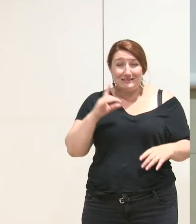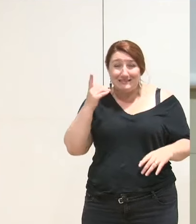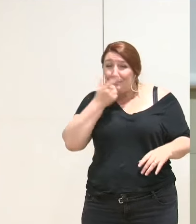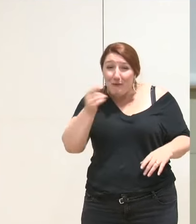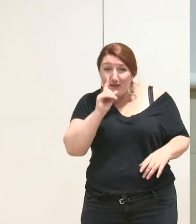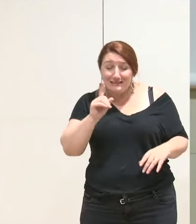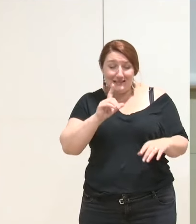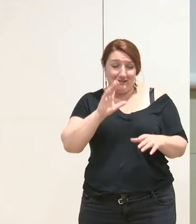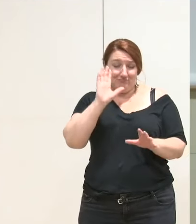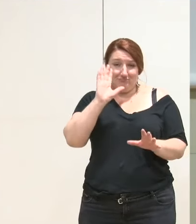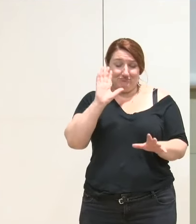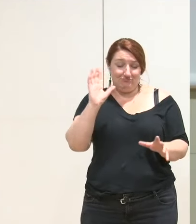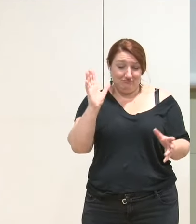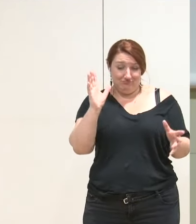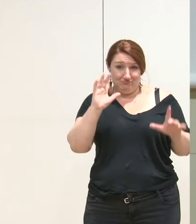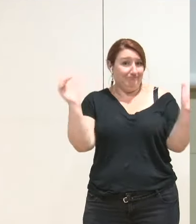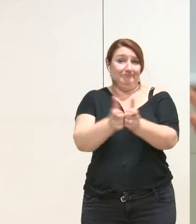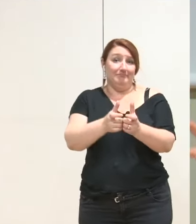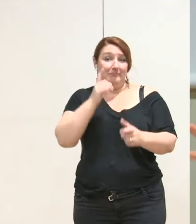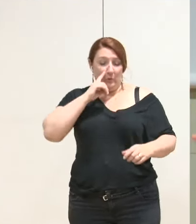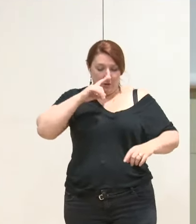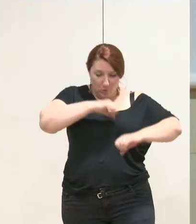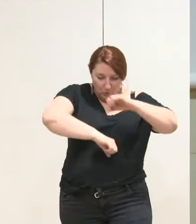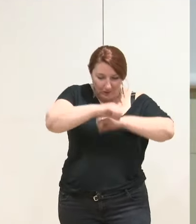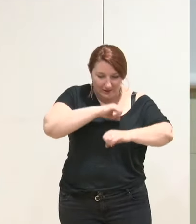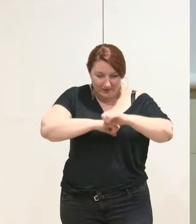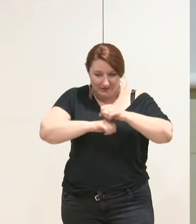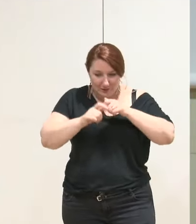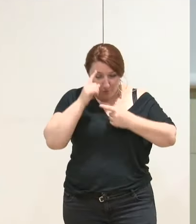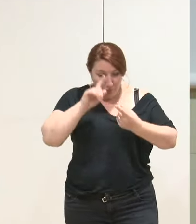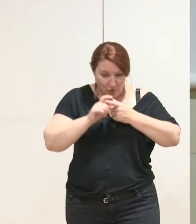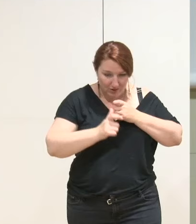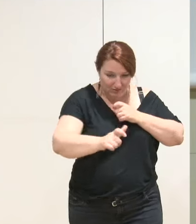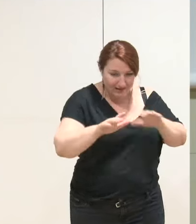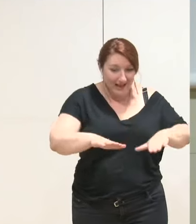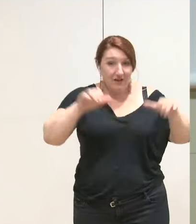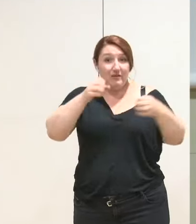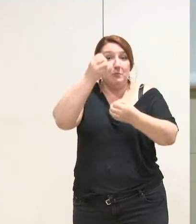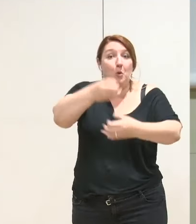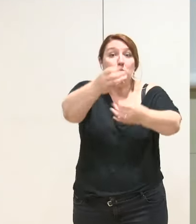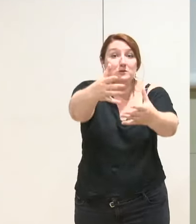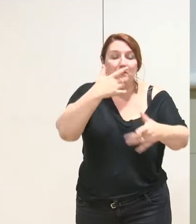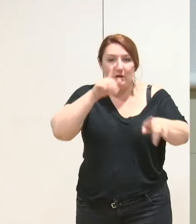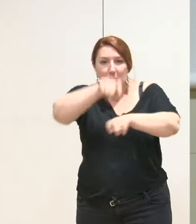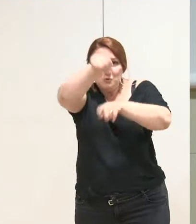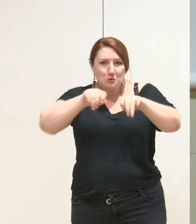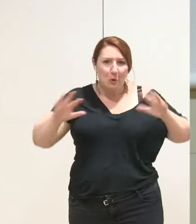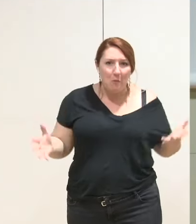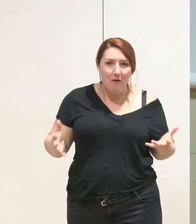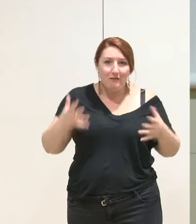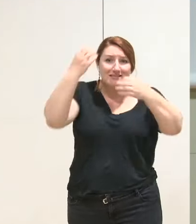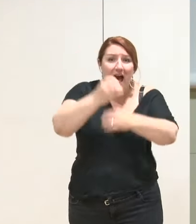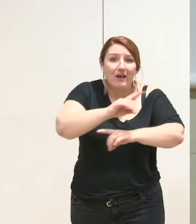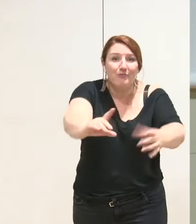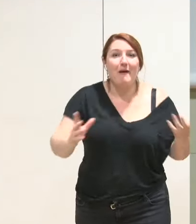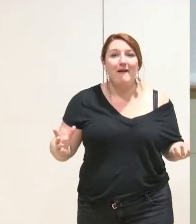met en œuvre des actions pour éviter qu'il se produisent des choses donc on est évidemment incapable de mesurer l'impact de ce qui n'arrive